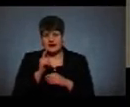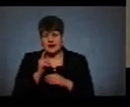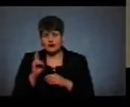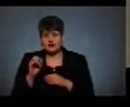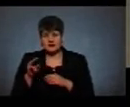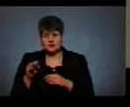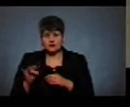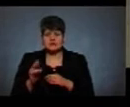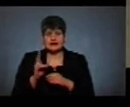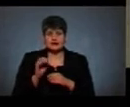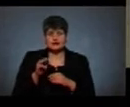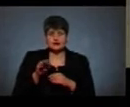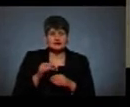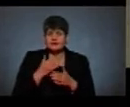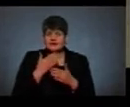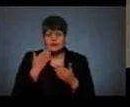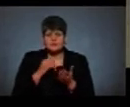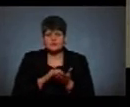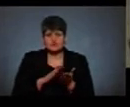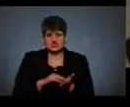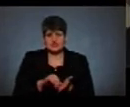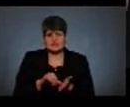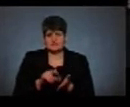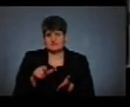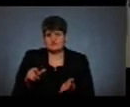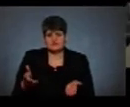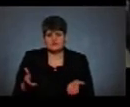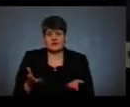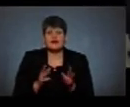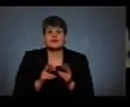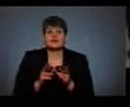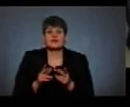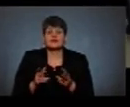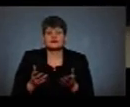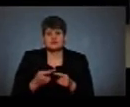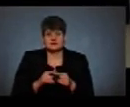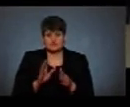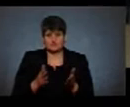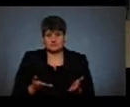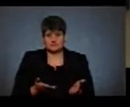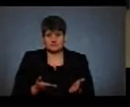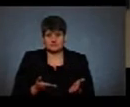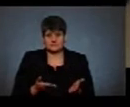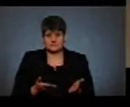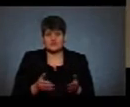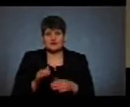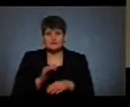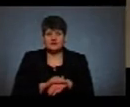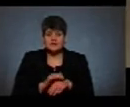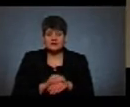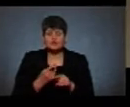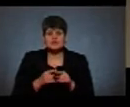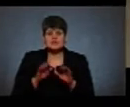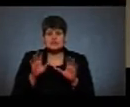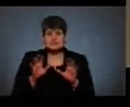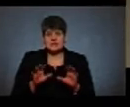і католицьких немає фіксованого членства. Тобто, яким чином це буде регламентувати. Фактично, цей закон,